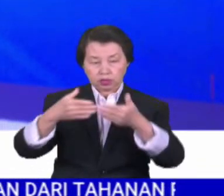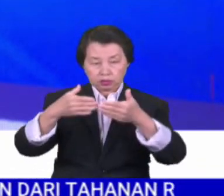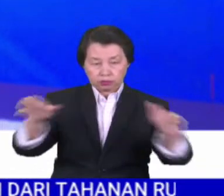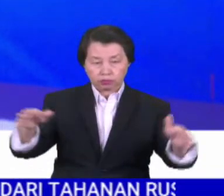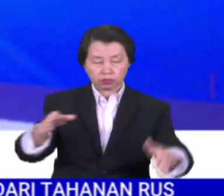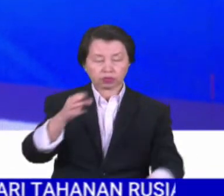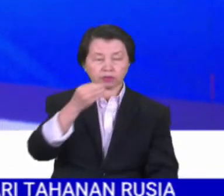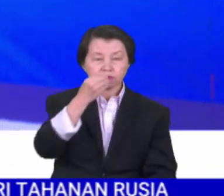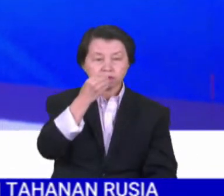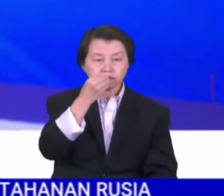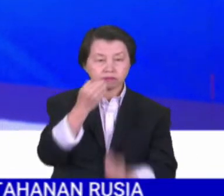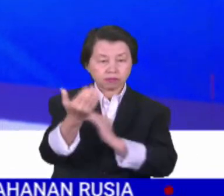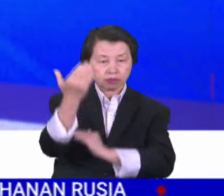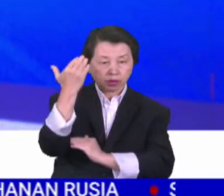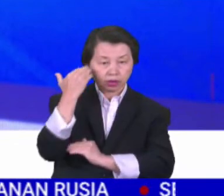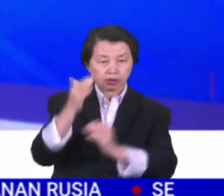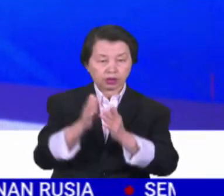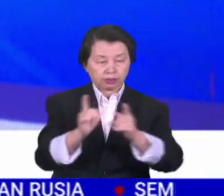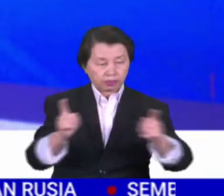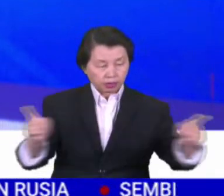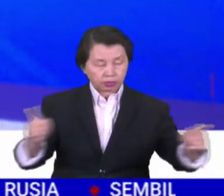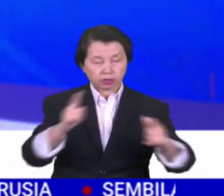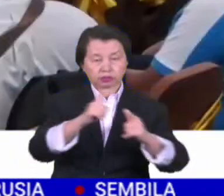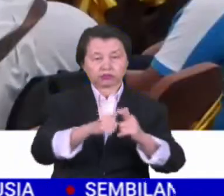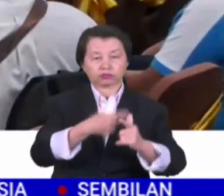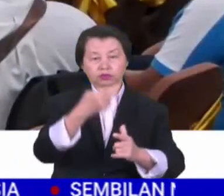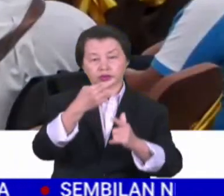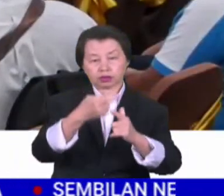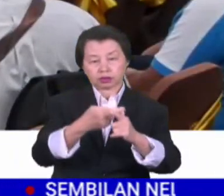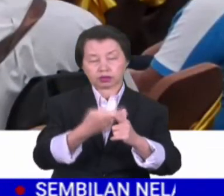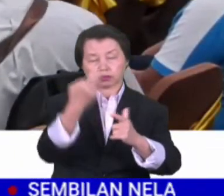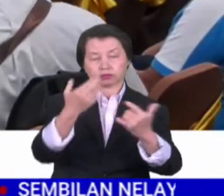dan sahur sepanjang Ramadan tahun ini.